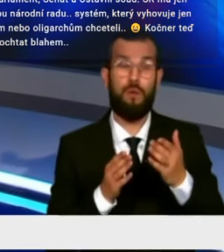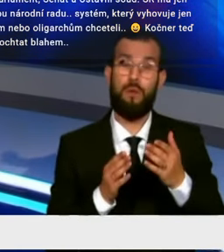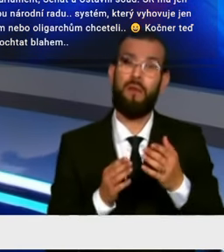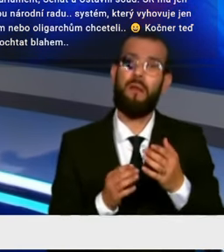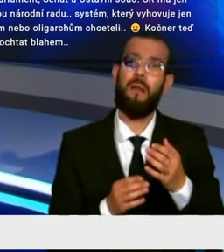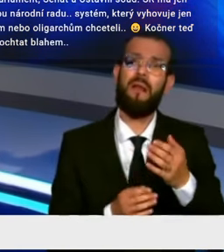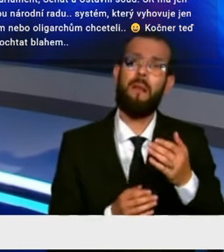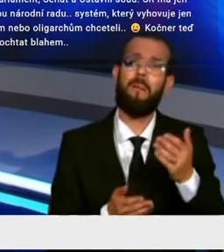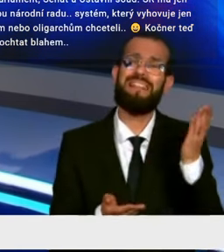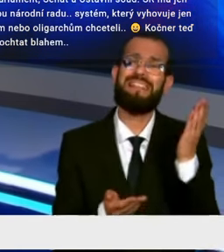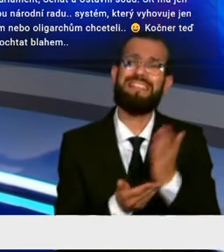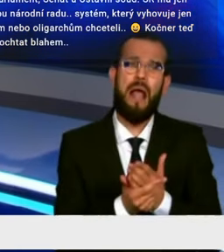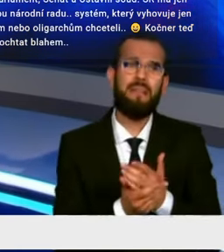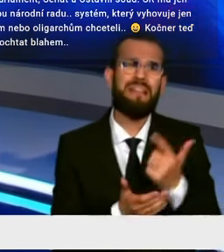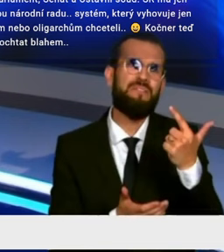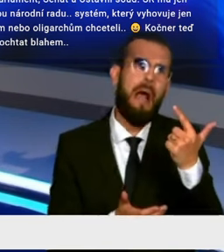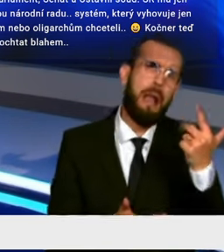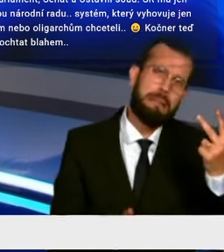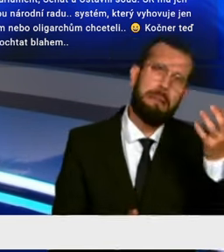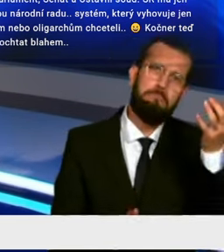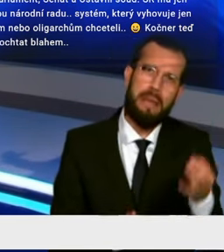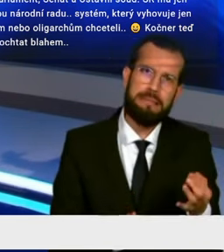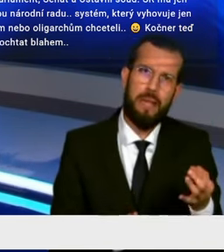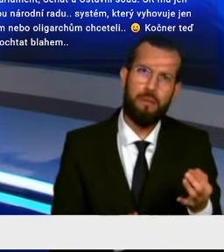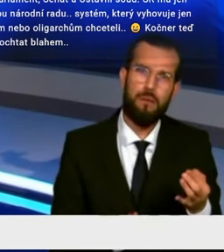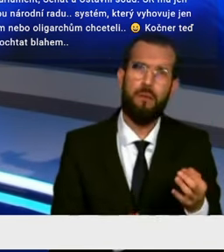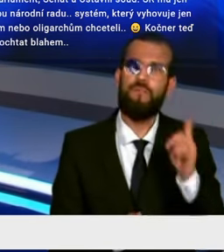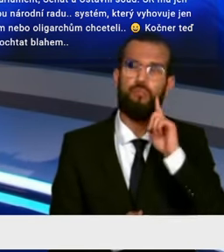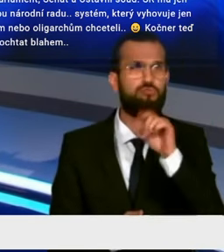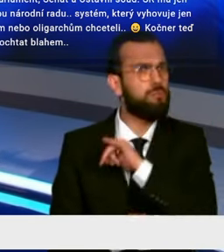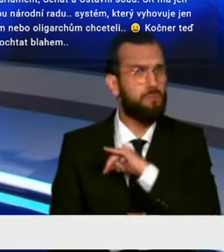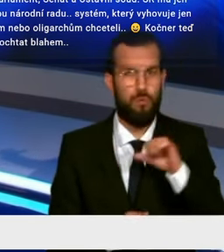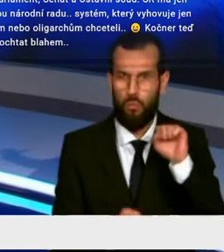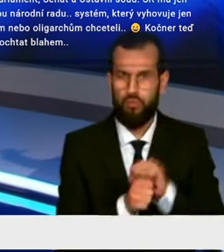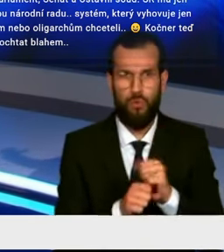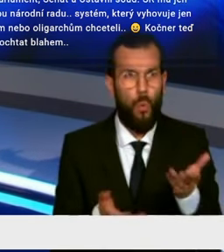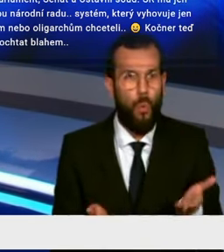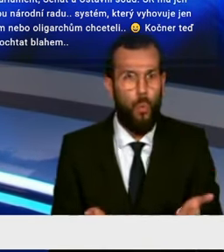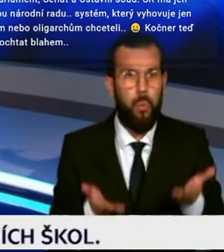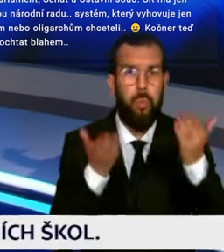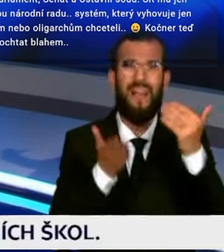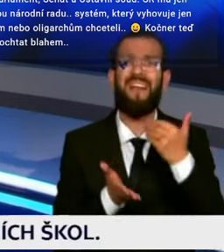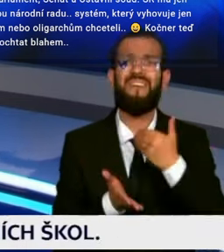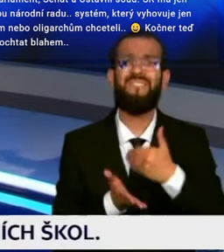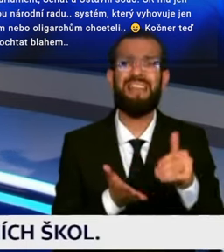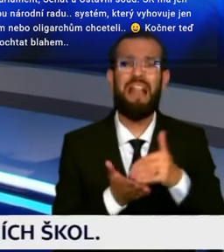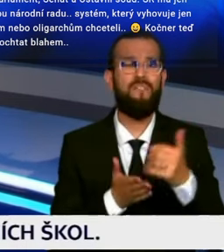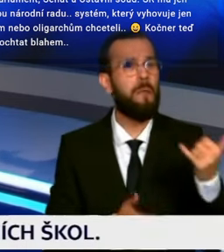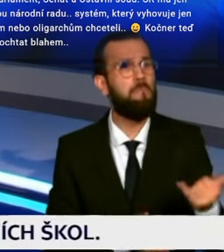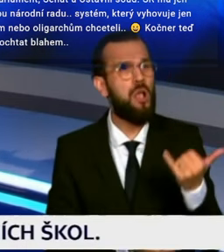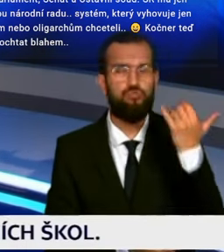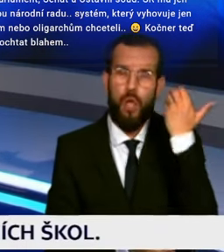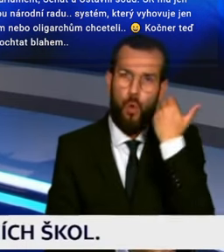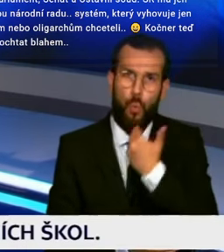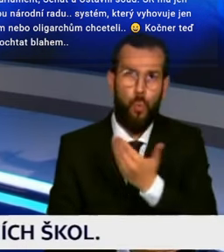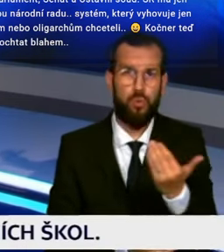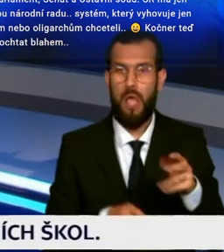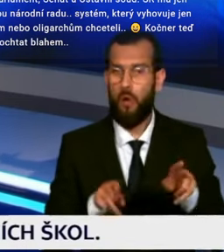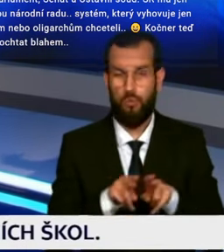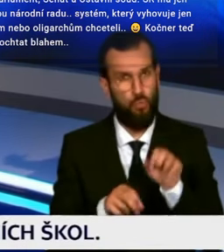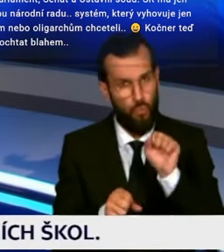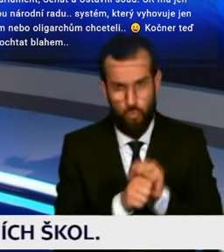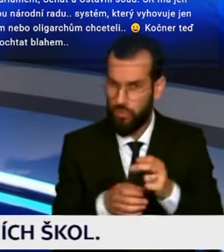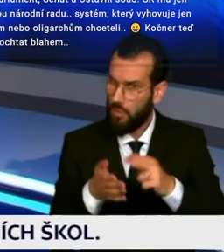3% určite by som nepodpísal zákon ktorý by znamenal drastické zvýšenie eh výdavkov pre bežného občana bežnú rodinu